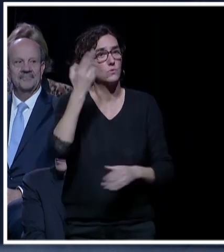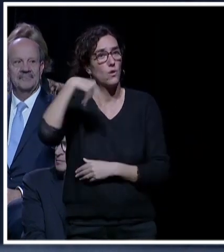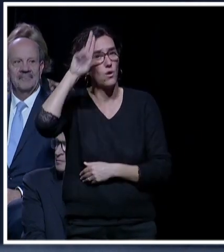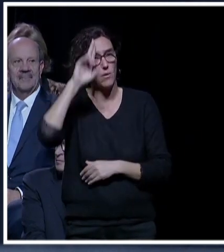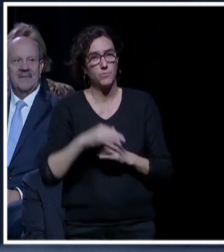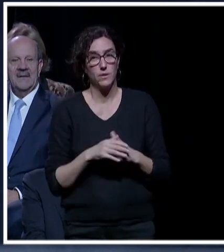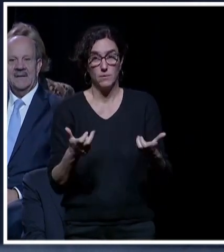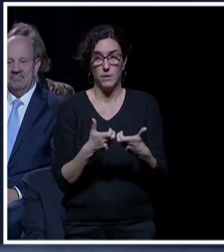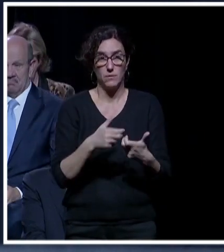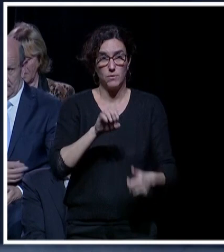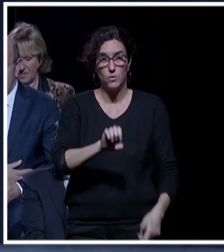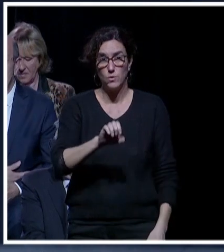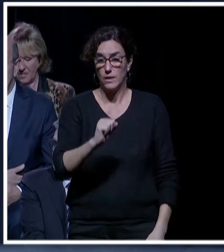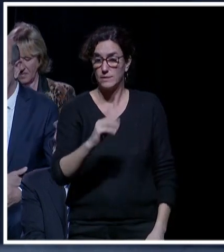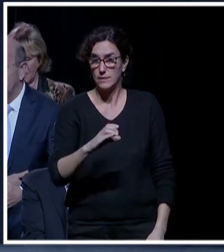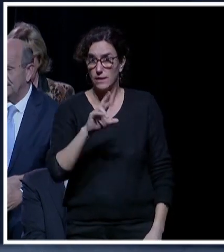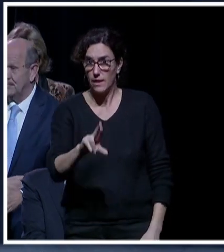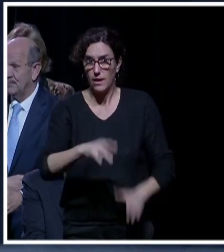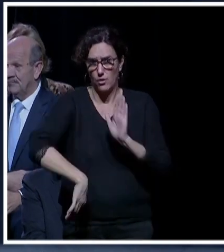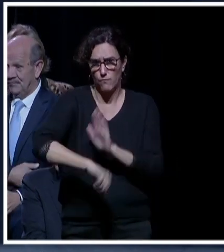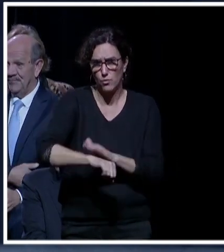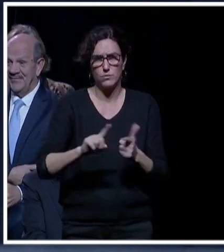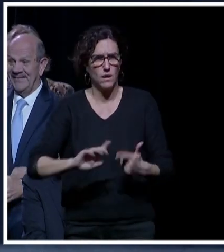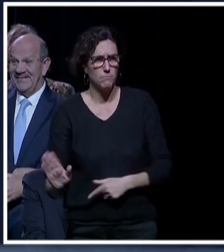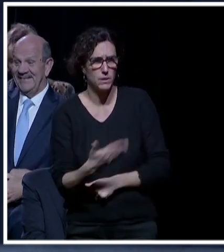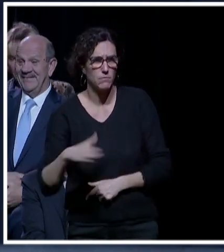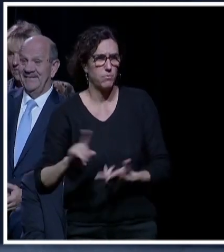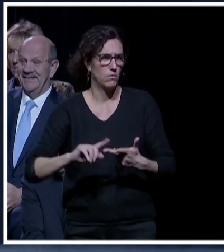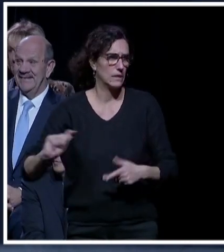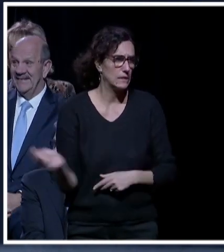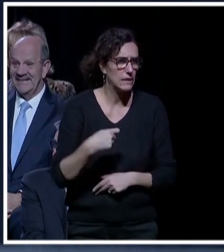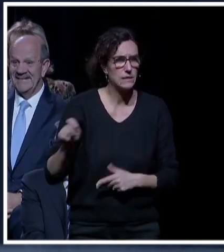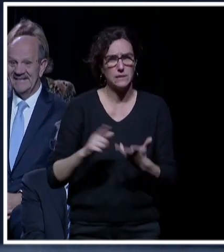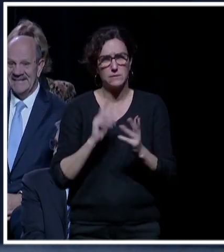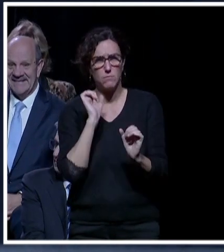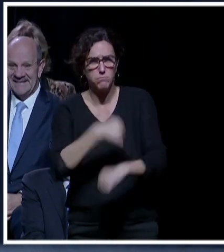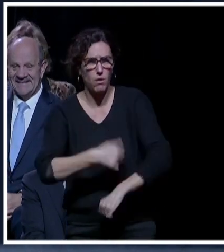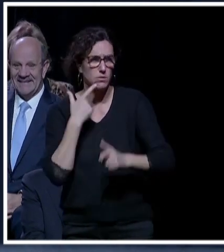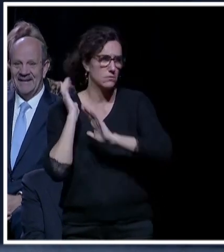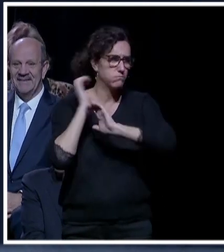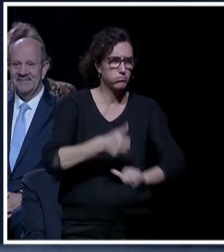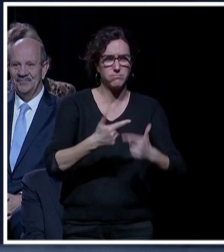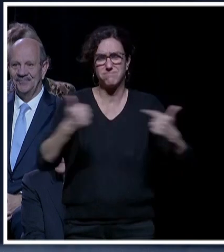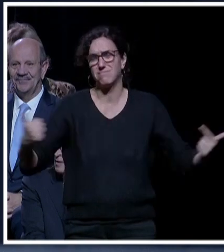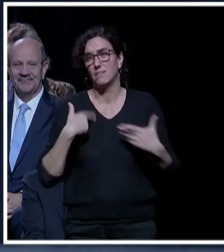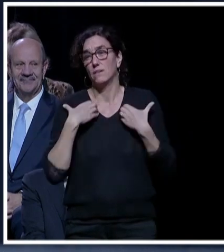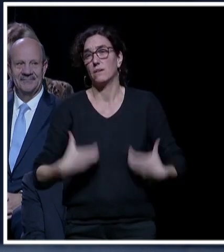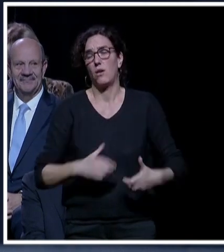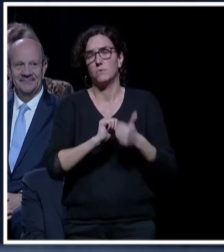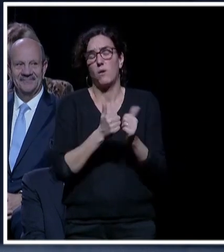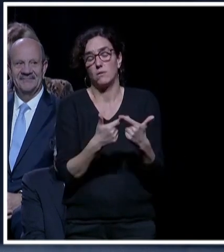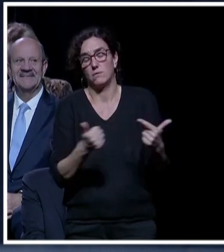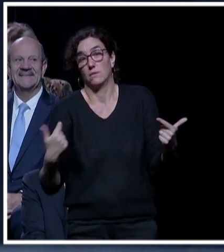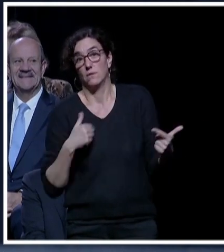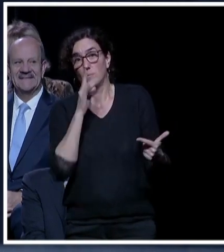l'ESCR Foot, au ping-pong, au tennisman, au cyclisme, aux arts martiaux et à la boxe de notre ami Gilbert. Il y a tellement de clubs sportifs dans notre commune. Je ne peux pas tous